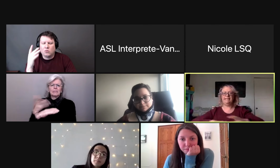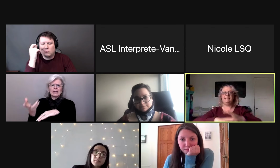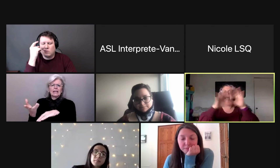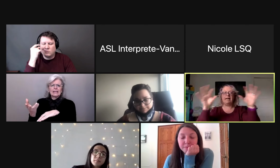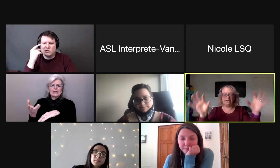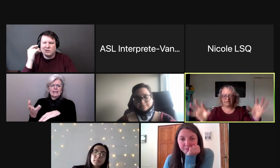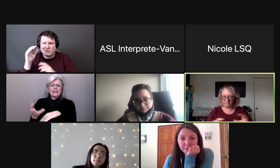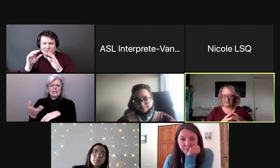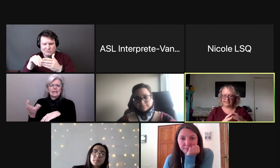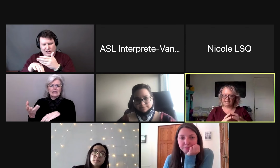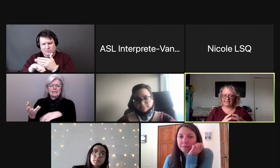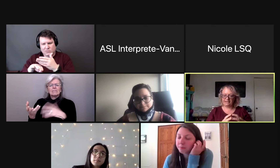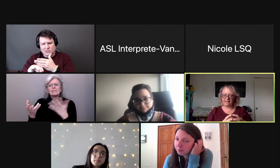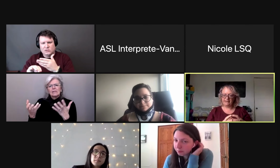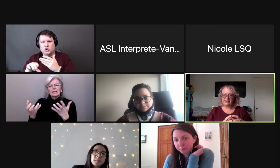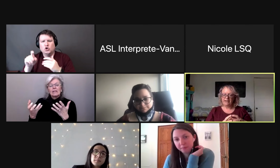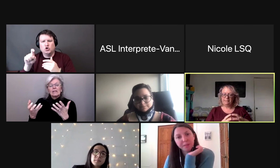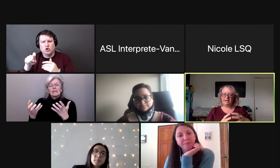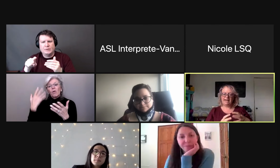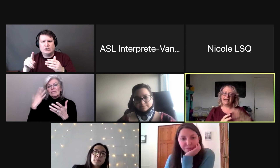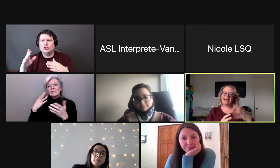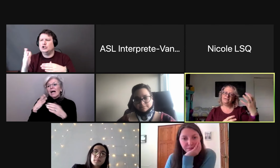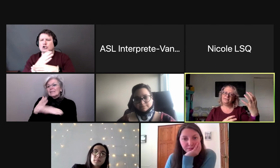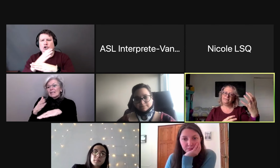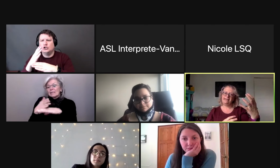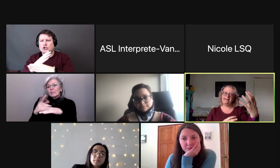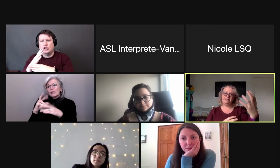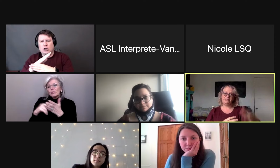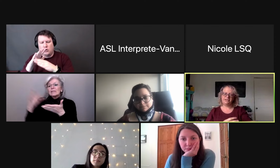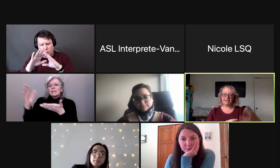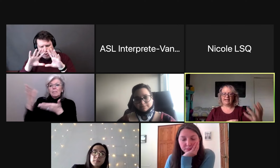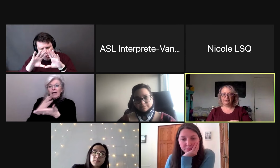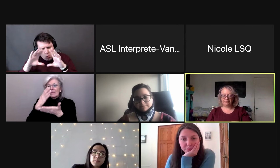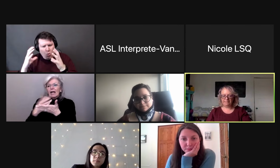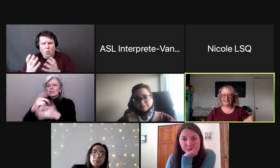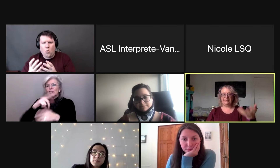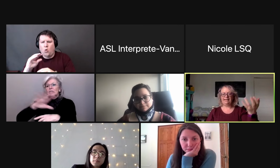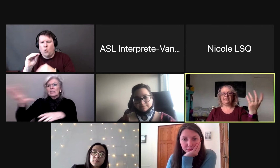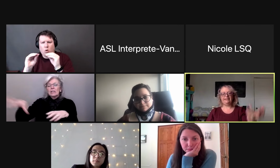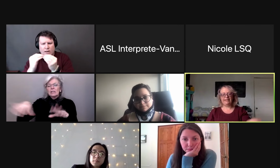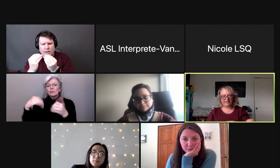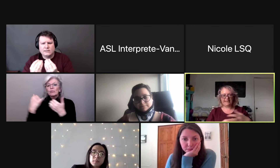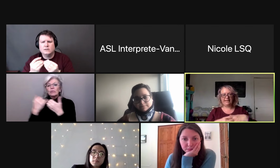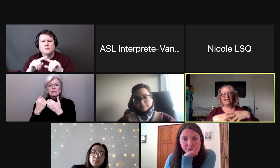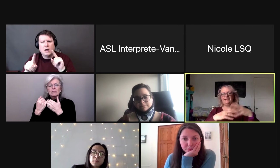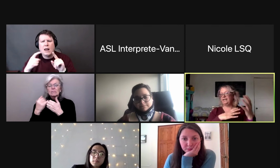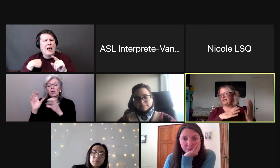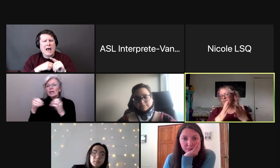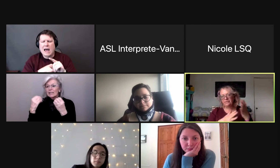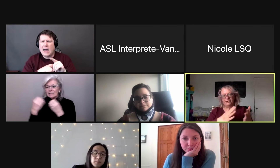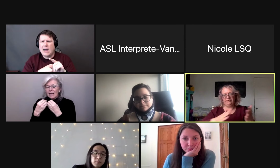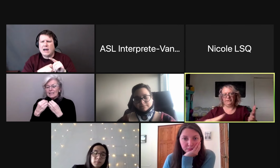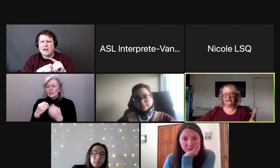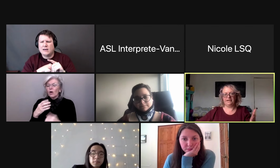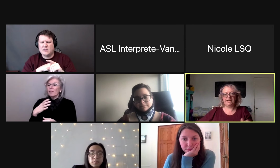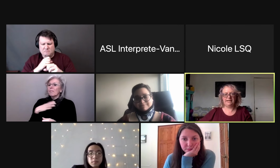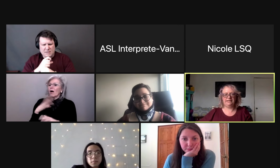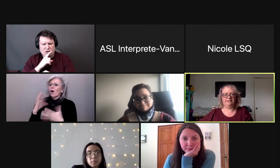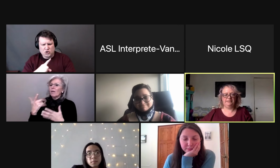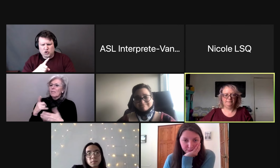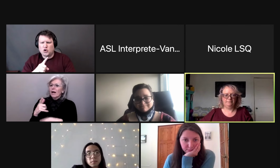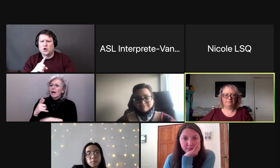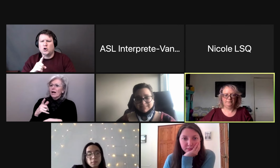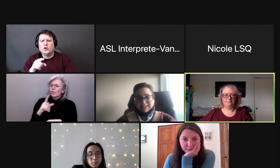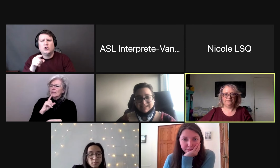Alors, on s'entend que l'accessibilité devrait être partagée par toute l'organisation, mais comment est qu'on s'assure